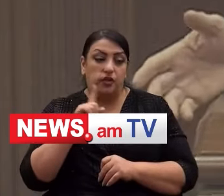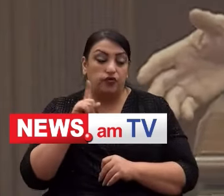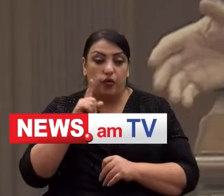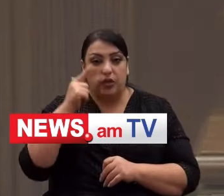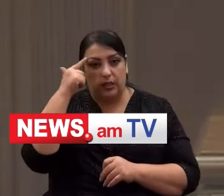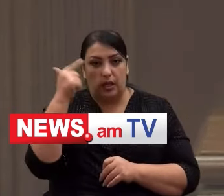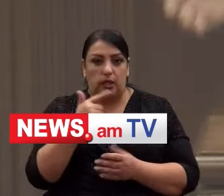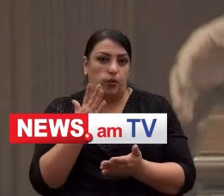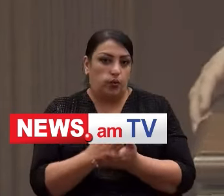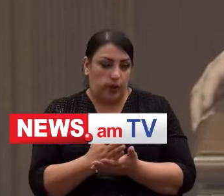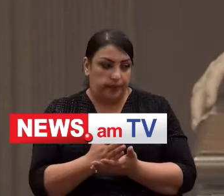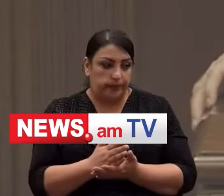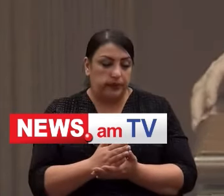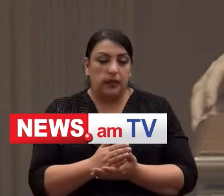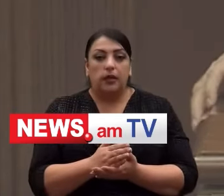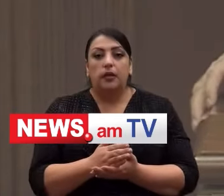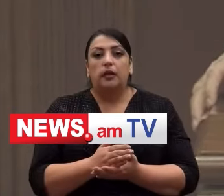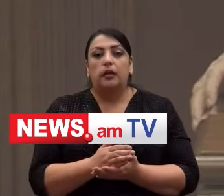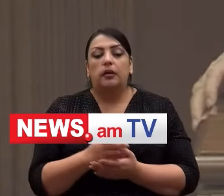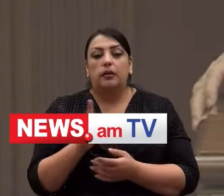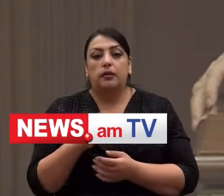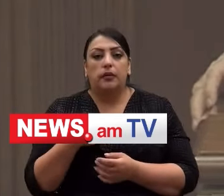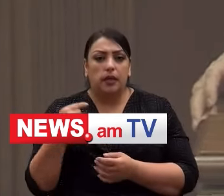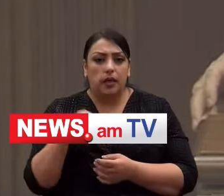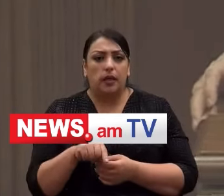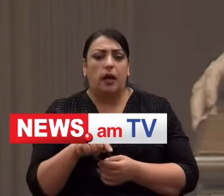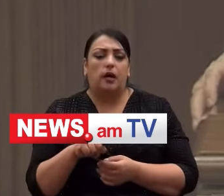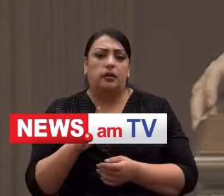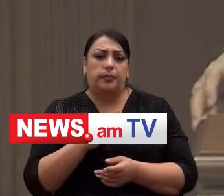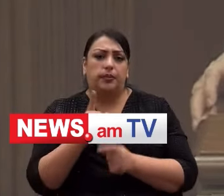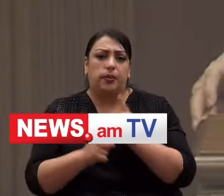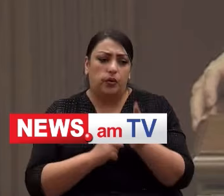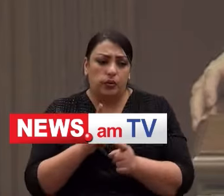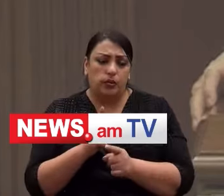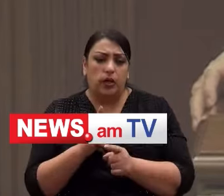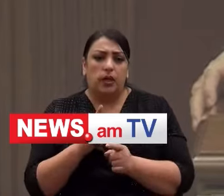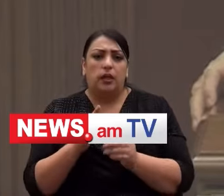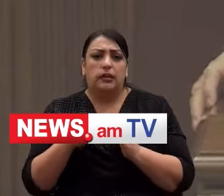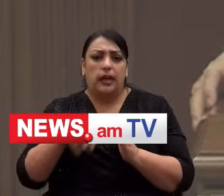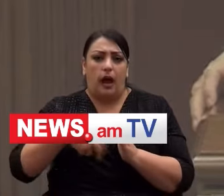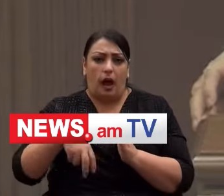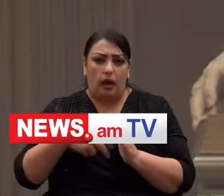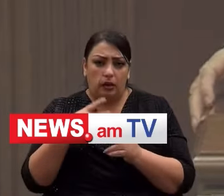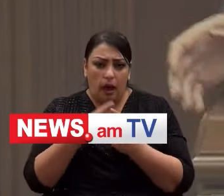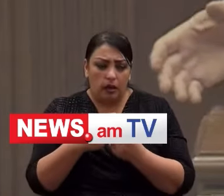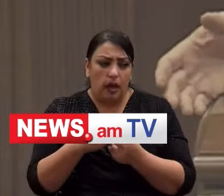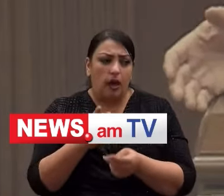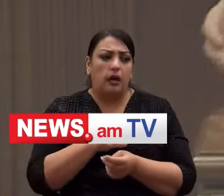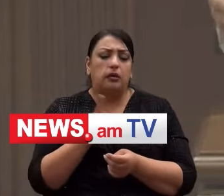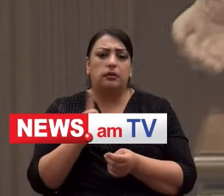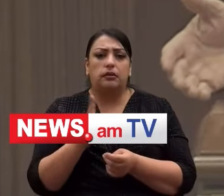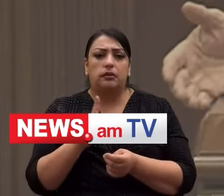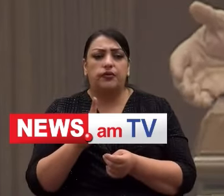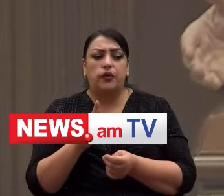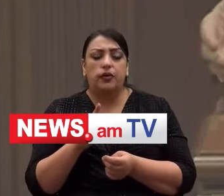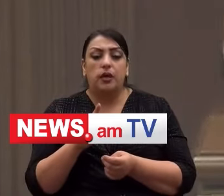Դե բնականաբար մենք անդադար օրենքներում փոփոխություն մտցրեցինք, տնային կալանք եւ այլ եւ այլ տարբերակներ գտանք, բայց